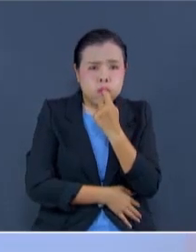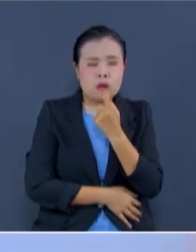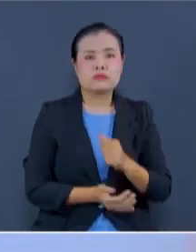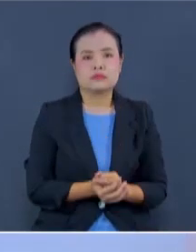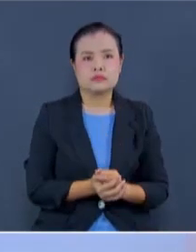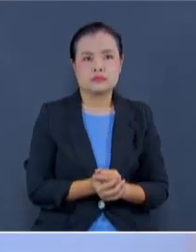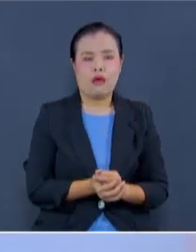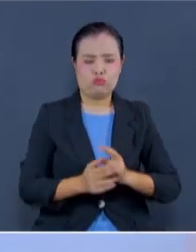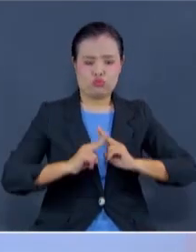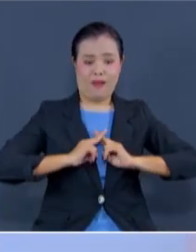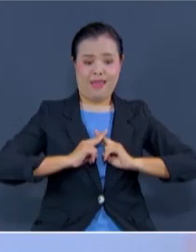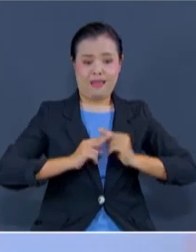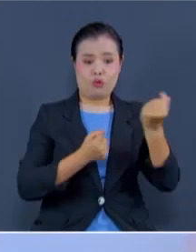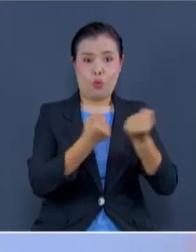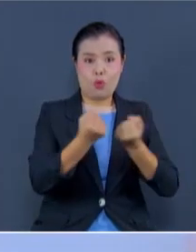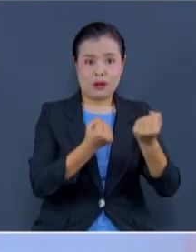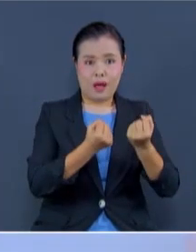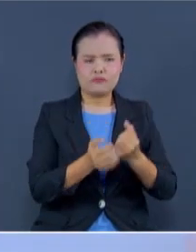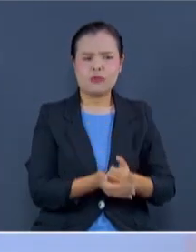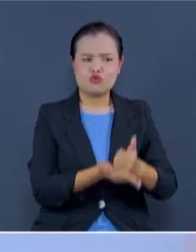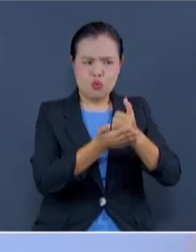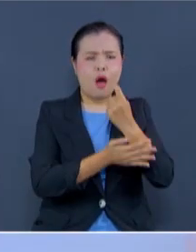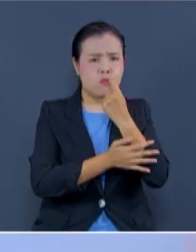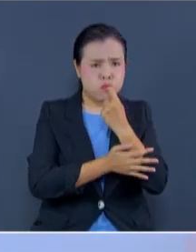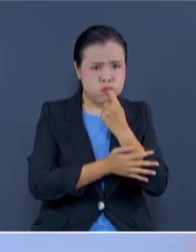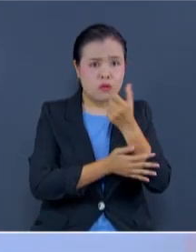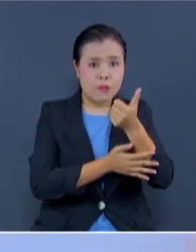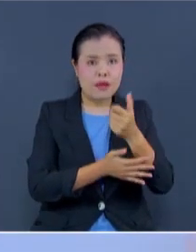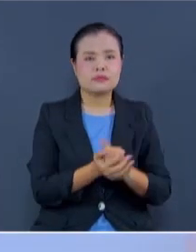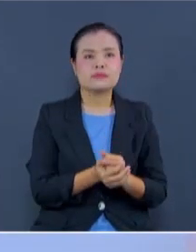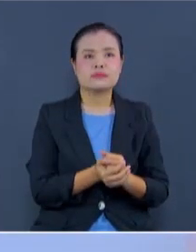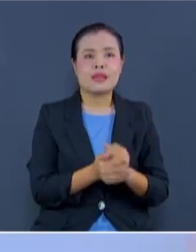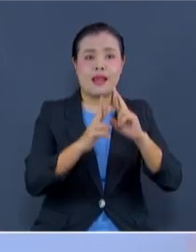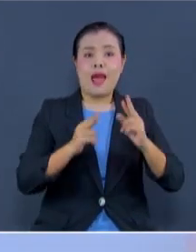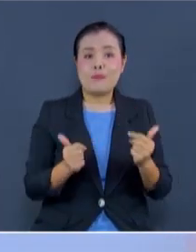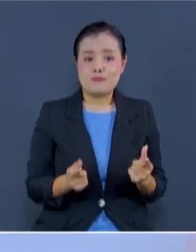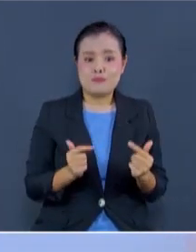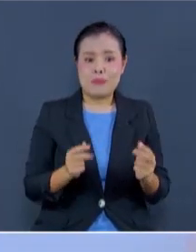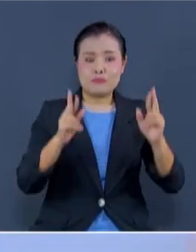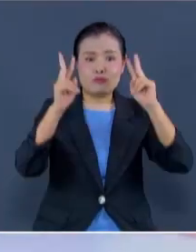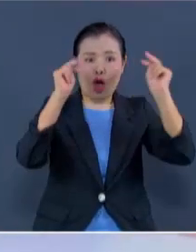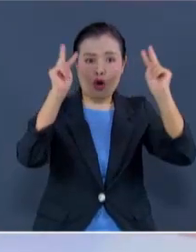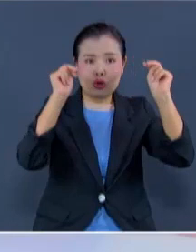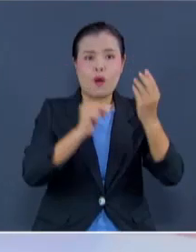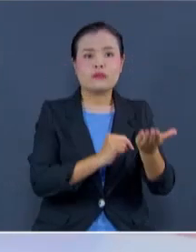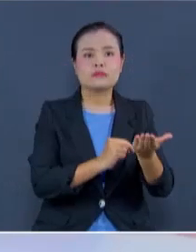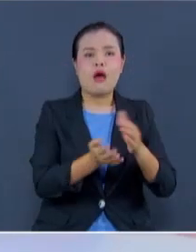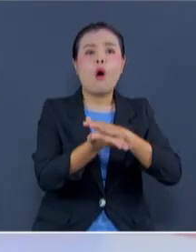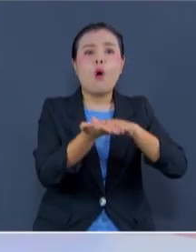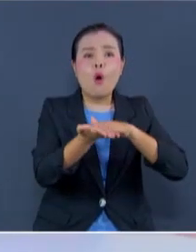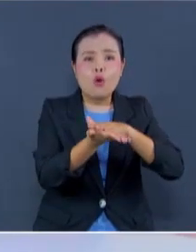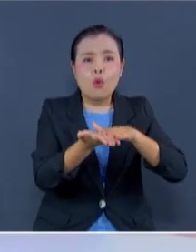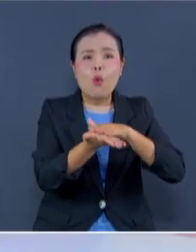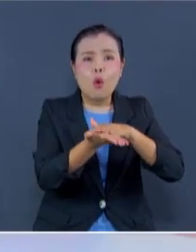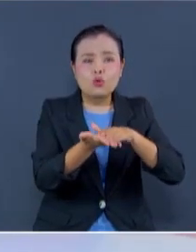ทั้งเจ้าตัวแล้วก็คนขับรถน่ ะ ช่วยเป่านิดนึงเจ้าของผับที่นครสวรรค์นะครับล่าสุดขอโทษแล้ว